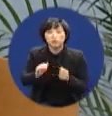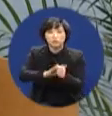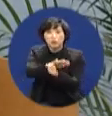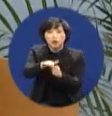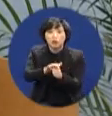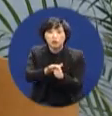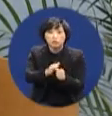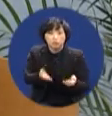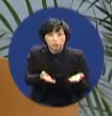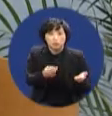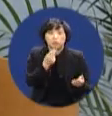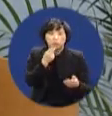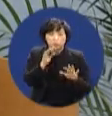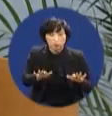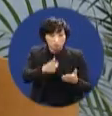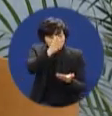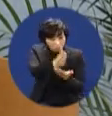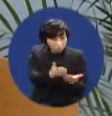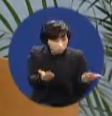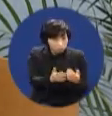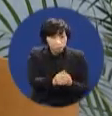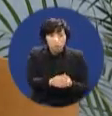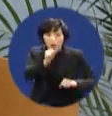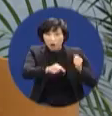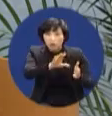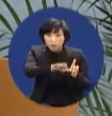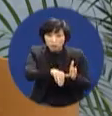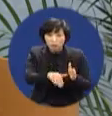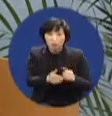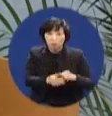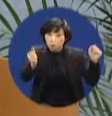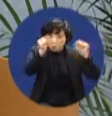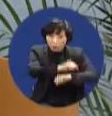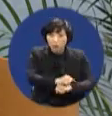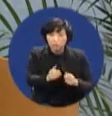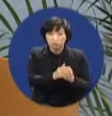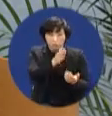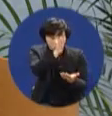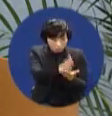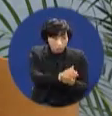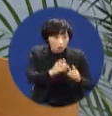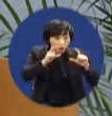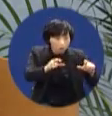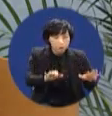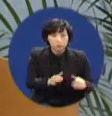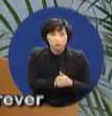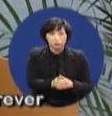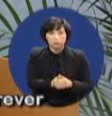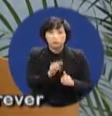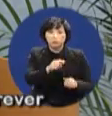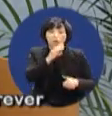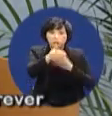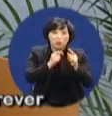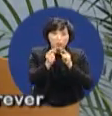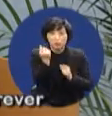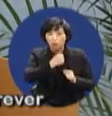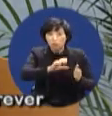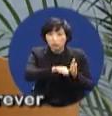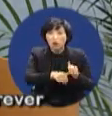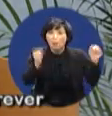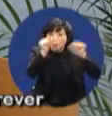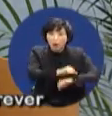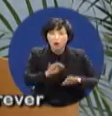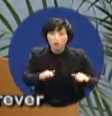사랑해서 하지 말라는 것은 하면 망하니까 하지 말라고 하니까 이 말씀을 양보하면